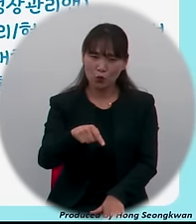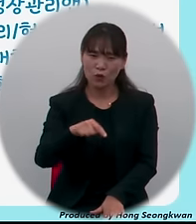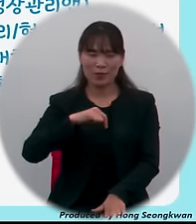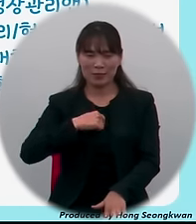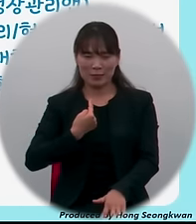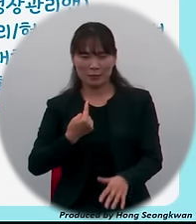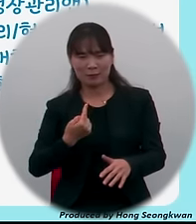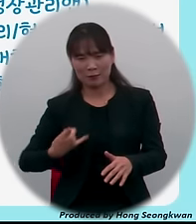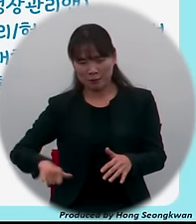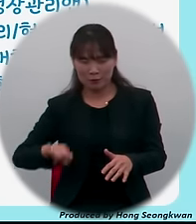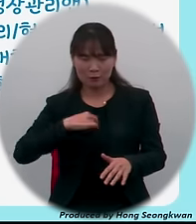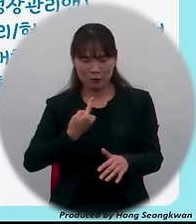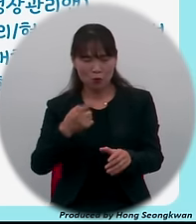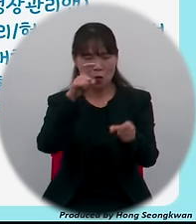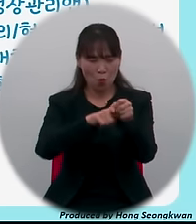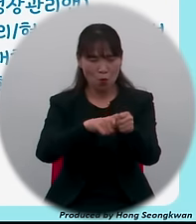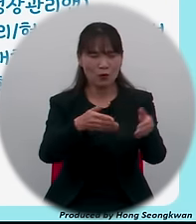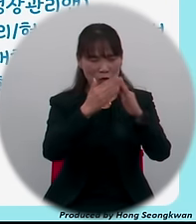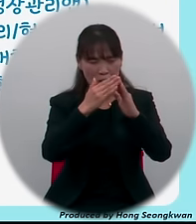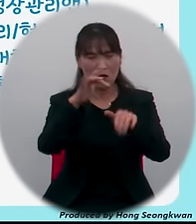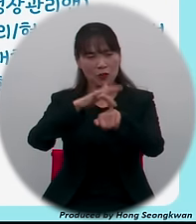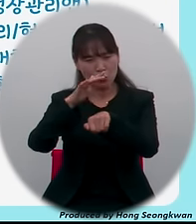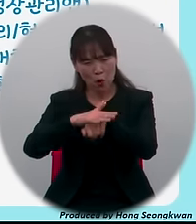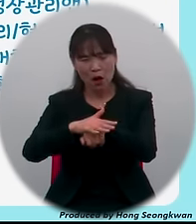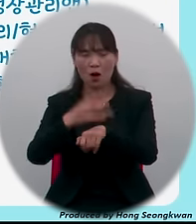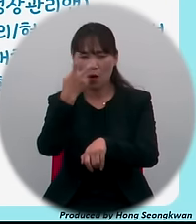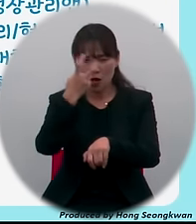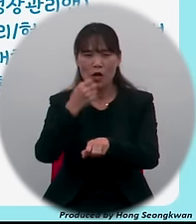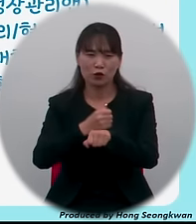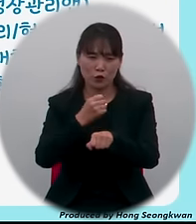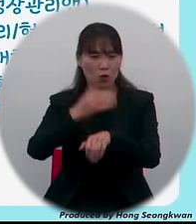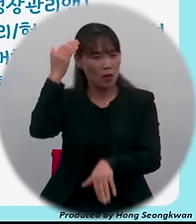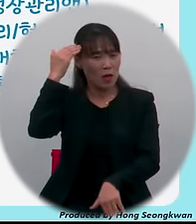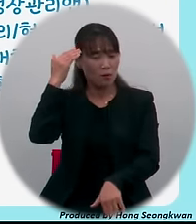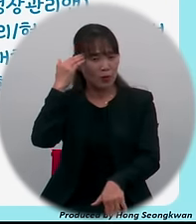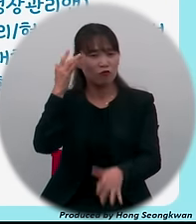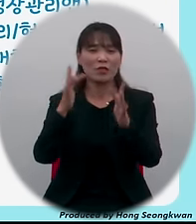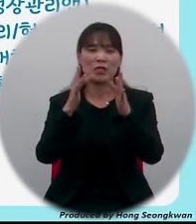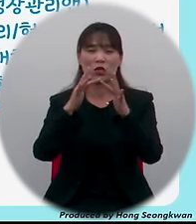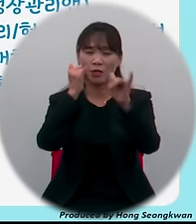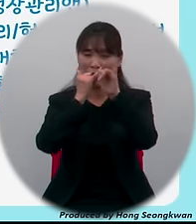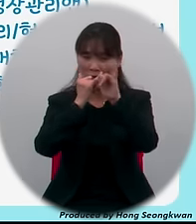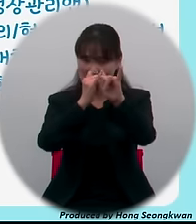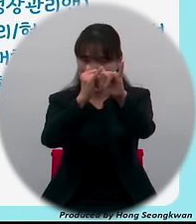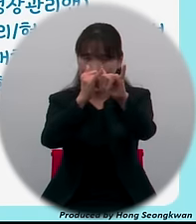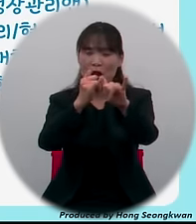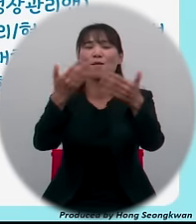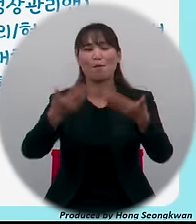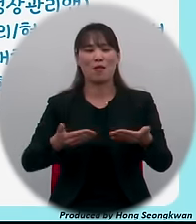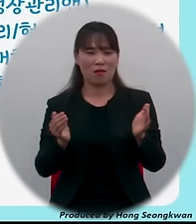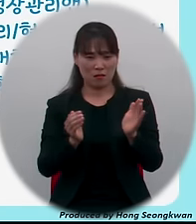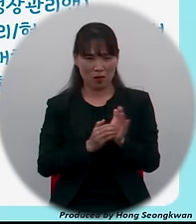로우라는 앱은 자녀들이 스스로 목표를 설정하고 습관을 관리할 수 있도록 만들어진 앱으로 대한민국 인터넷 대상